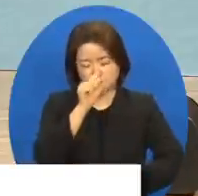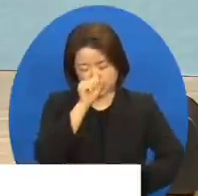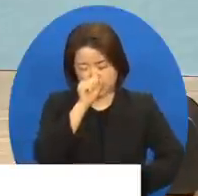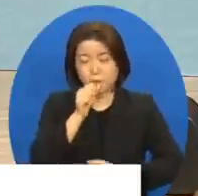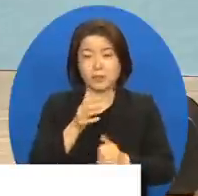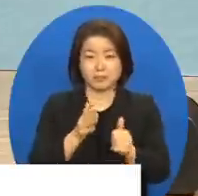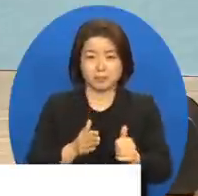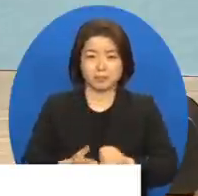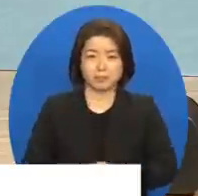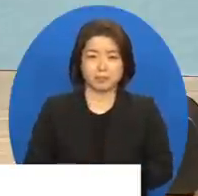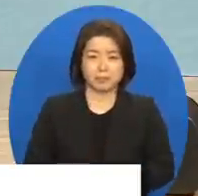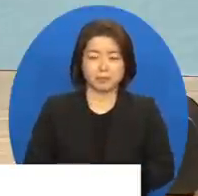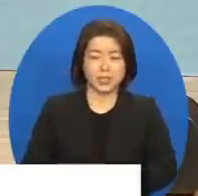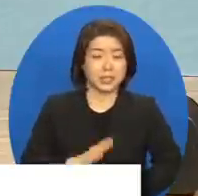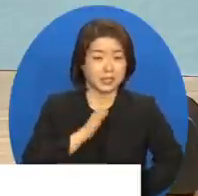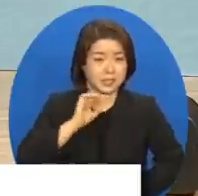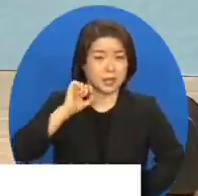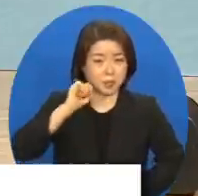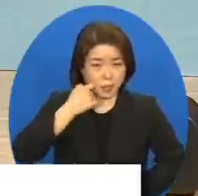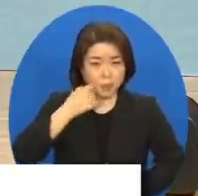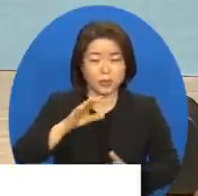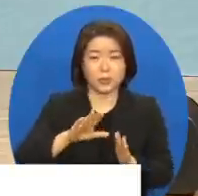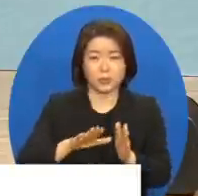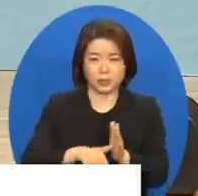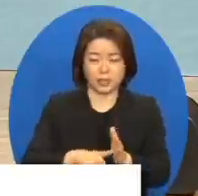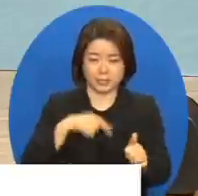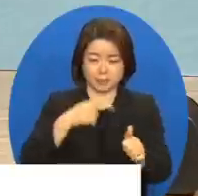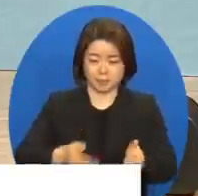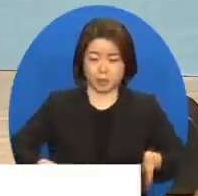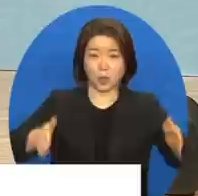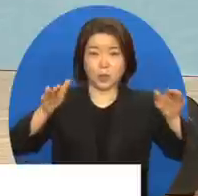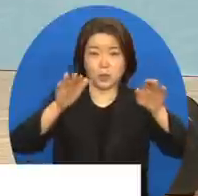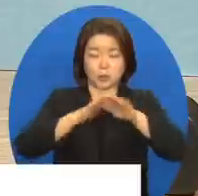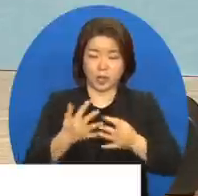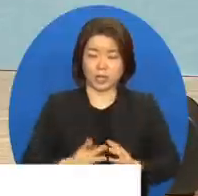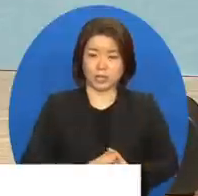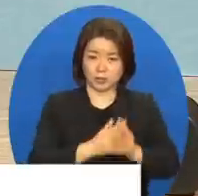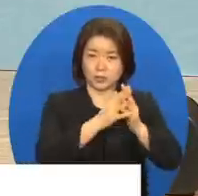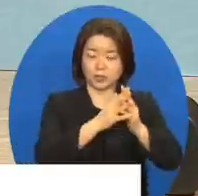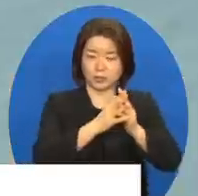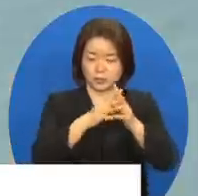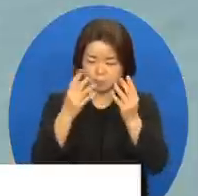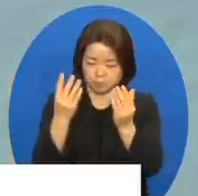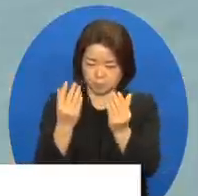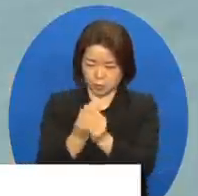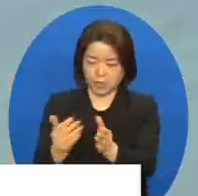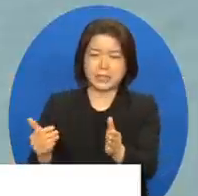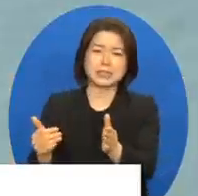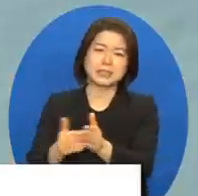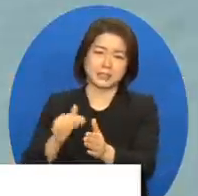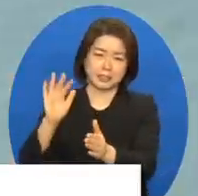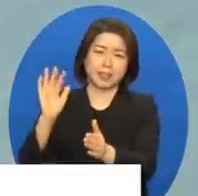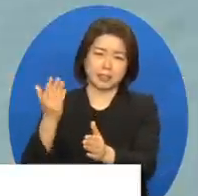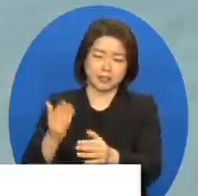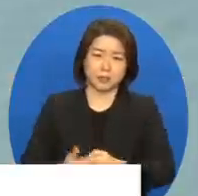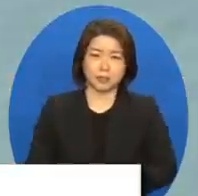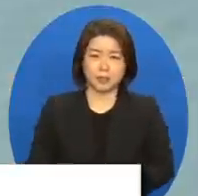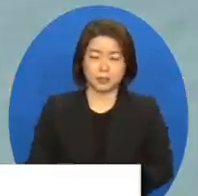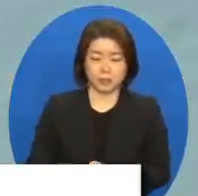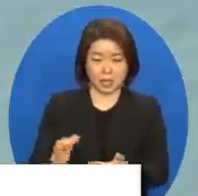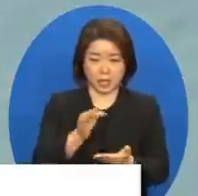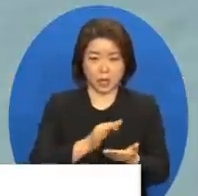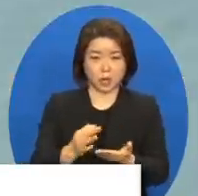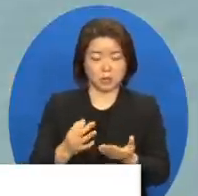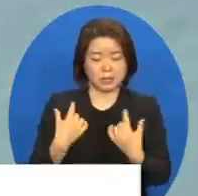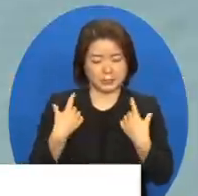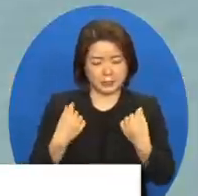참 어려운 때에 교육관 건축을 마무리를 해야 될 사정이 되었습니다. 헌금은 여전히